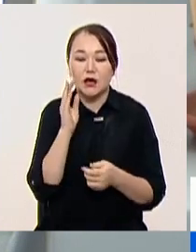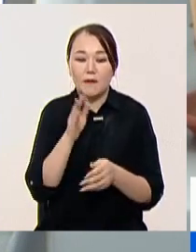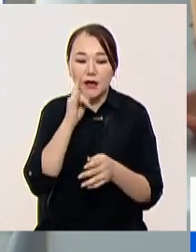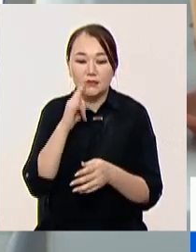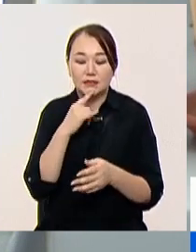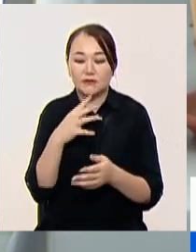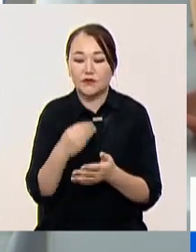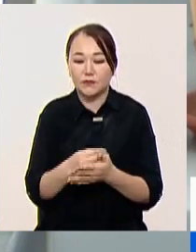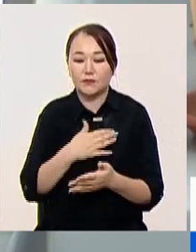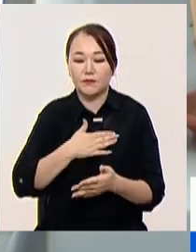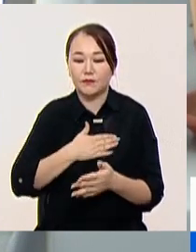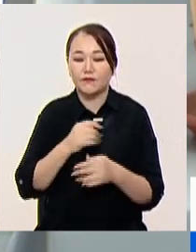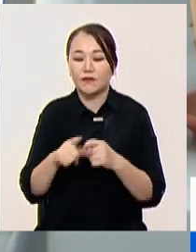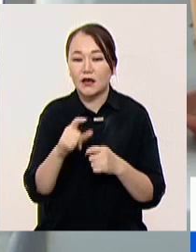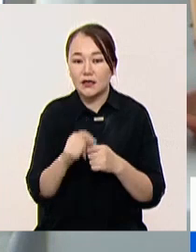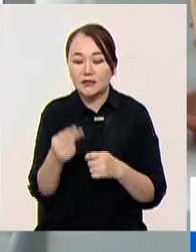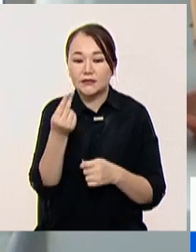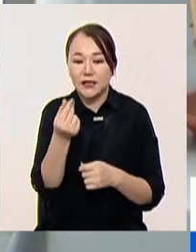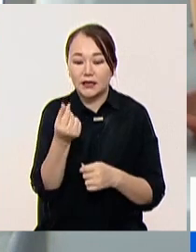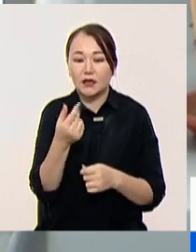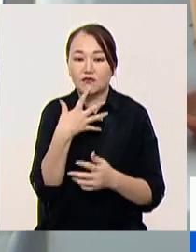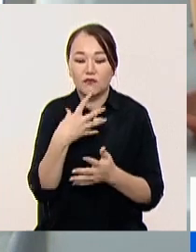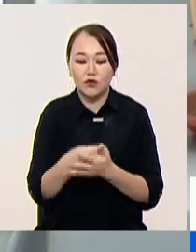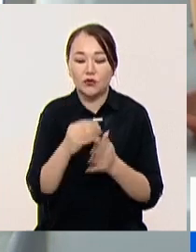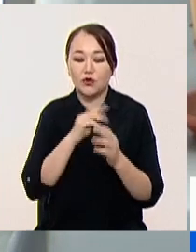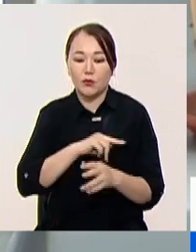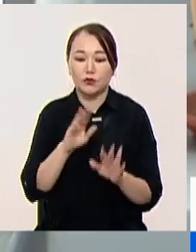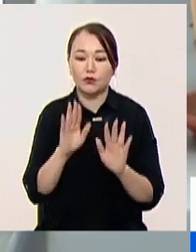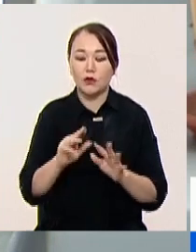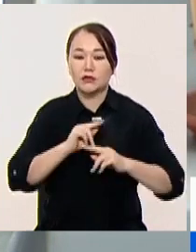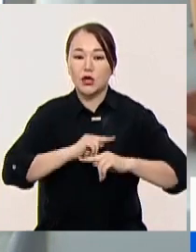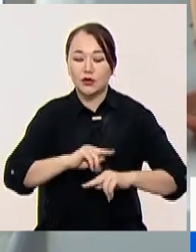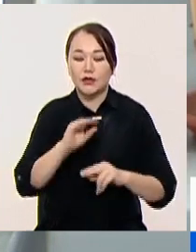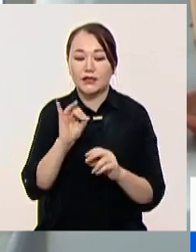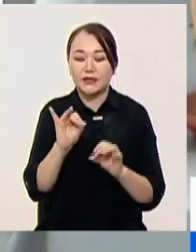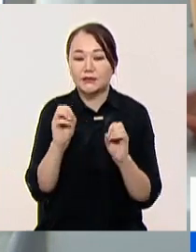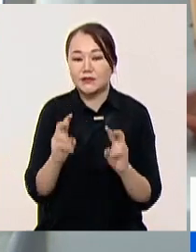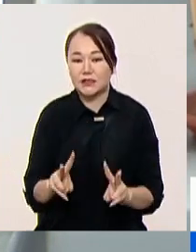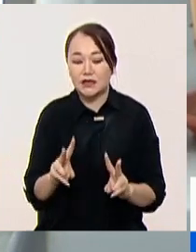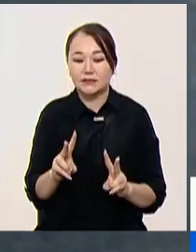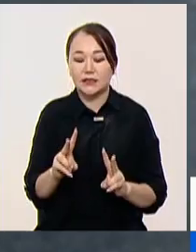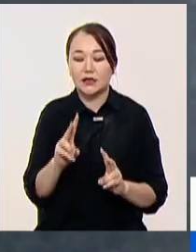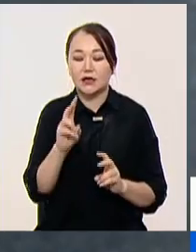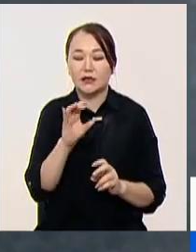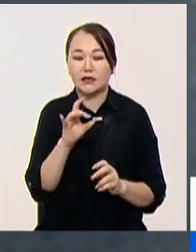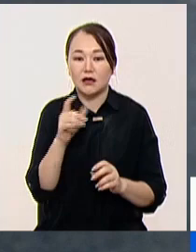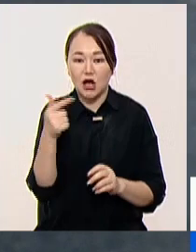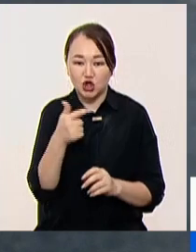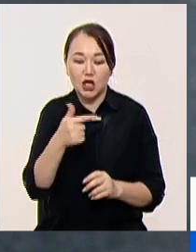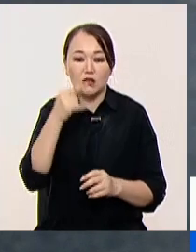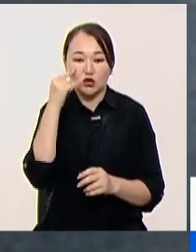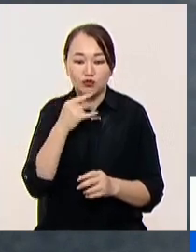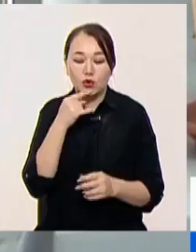казахстанским нашими финансами работают только сотрудники и специалисты резиденты Республики